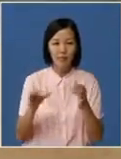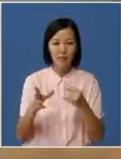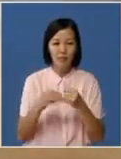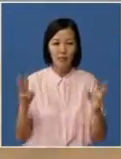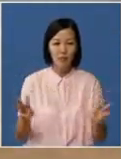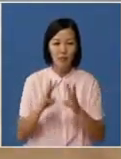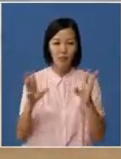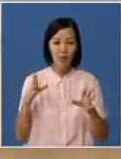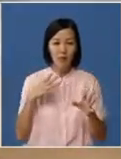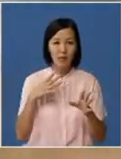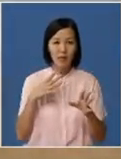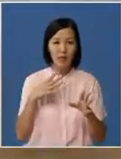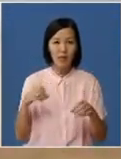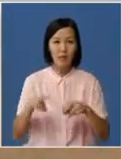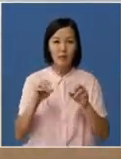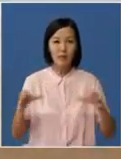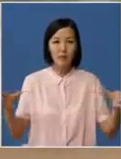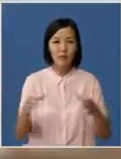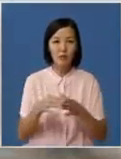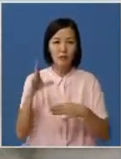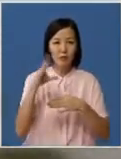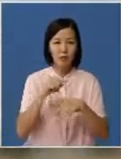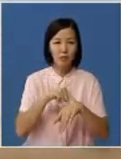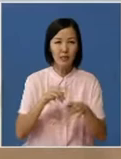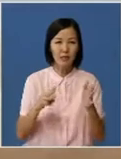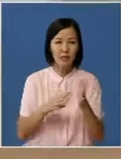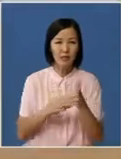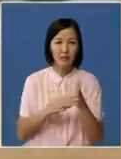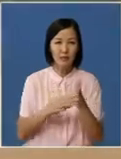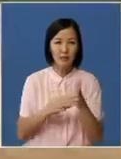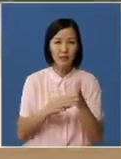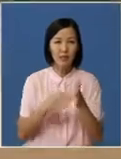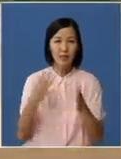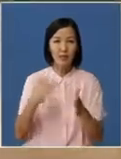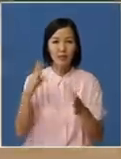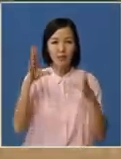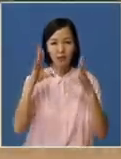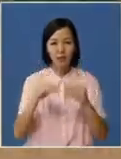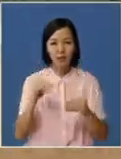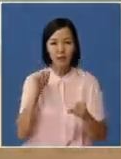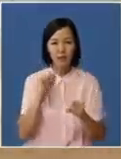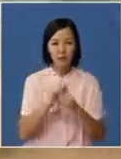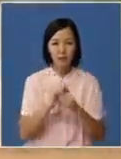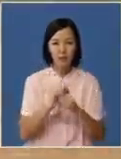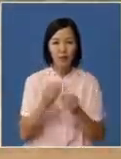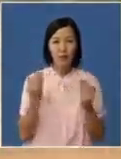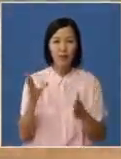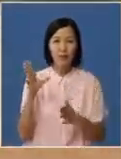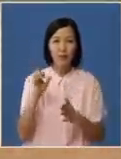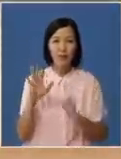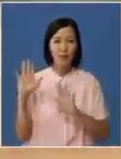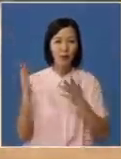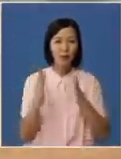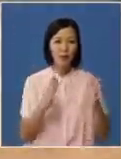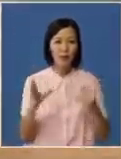жалын шарпыған. Арнайы топ қызметшілері кешкі сағат 18:45 шамасында өртті өшірді. Жалпы облыста биыл 500-ге жуық орман